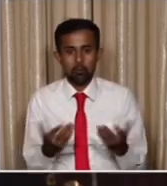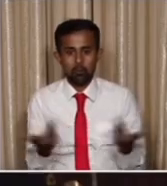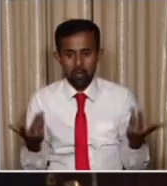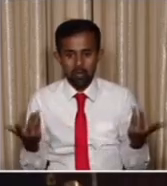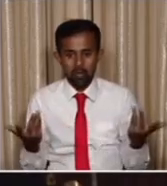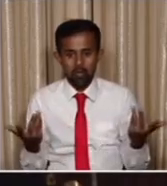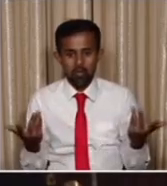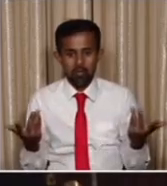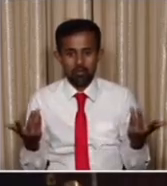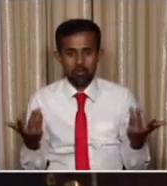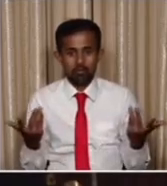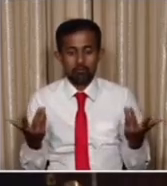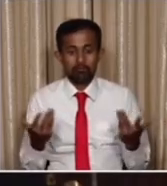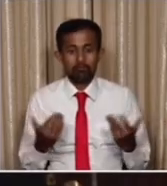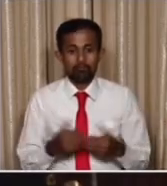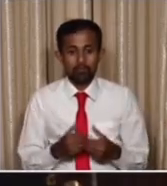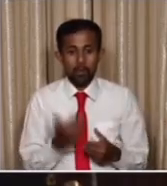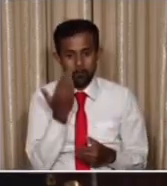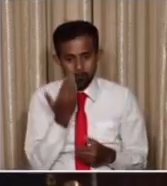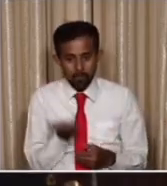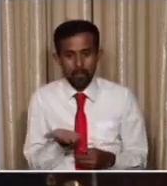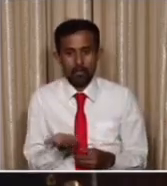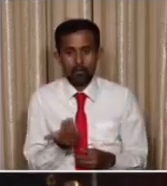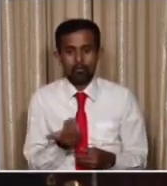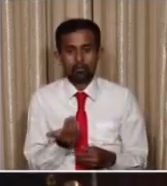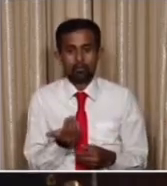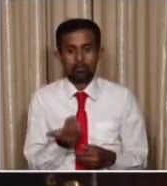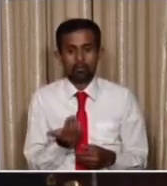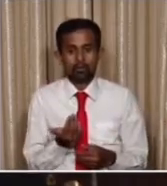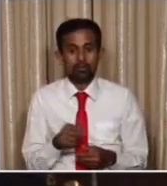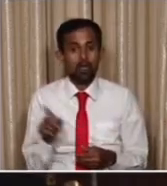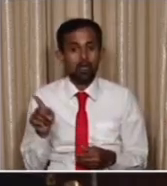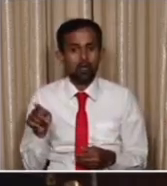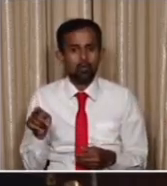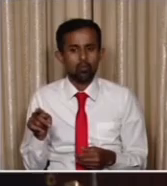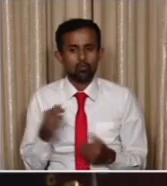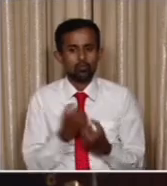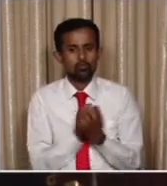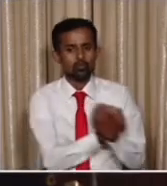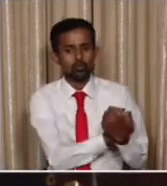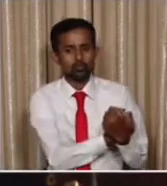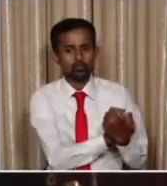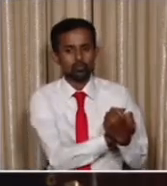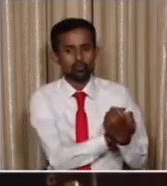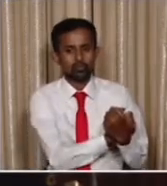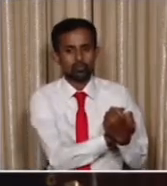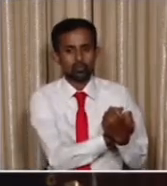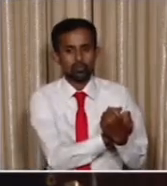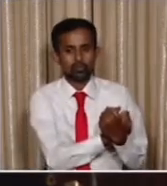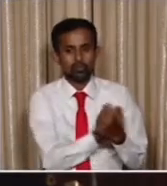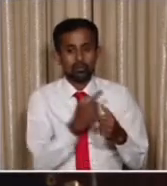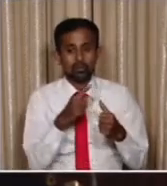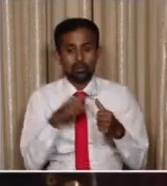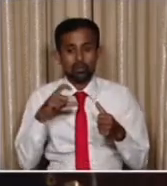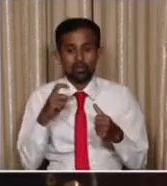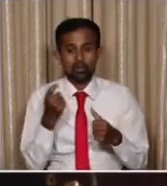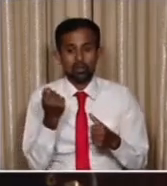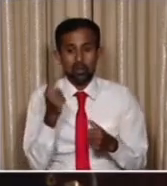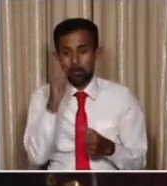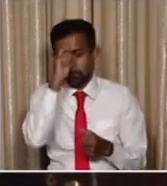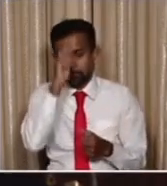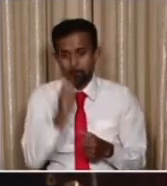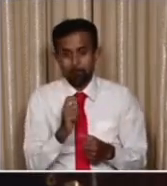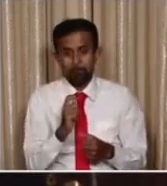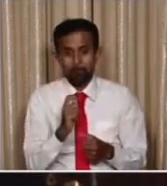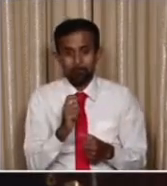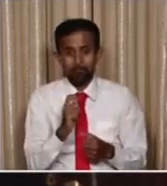ගරු සභාපතිතුමනි ඒක පේන්න තියෙන්න ඕනේ. අද කවුද හිරේ ළඟ ඉන්නේ? කවුන්ටන් මහත්තයා එයා